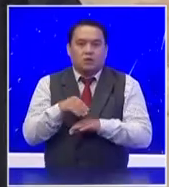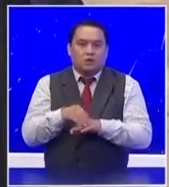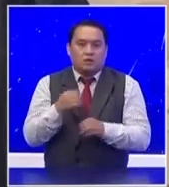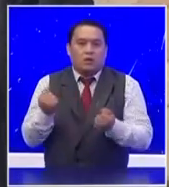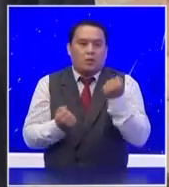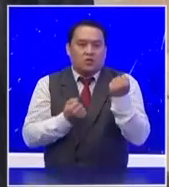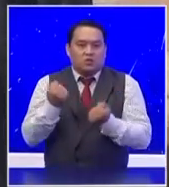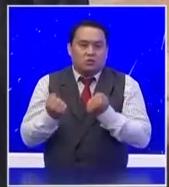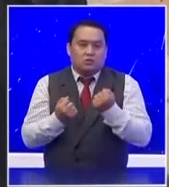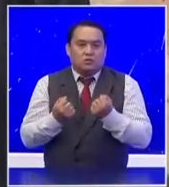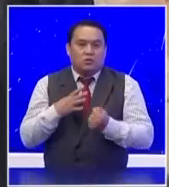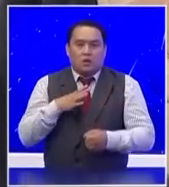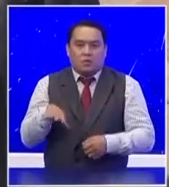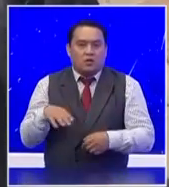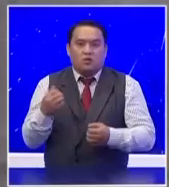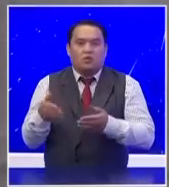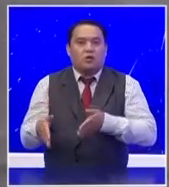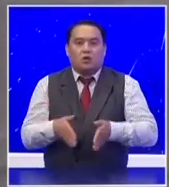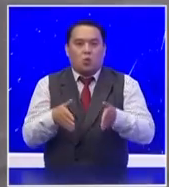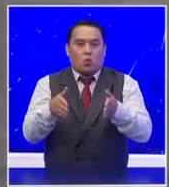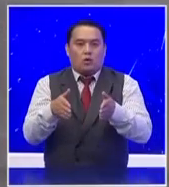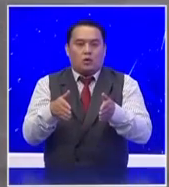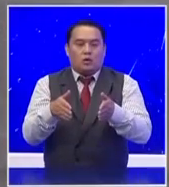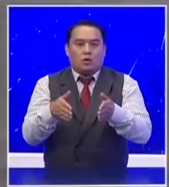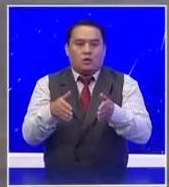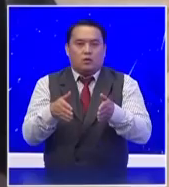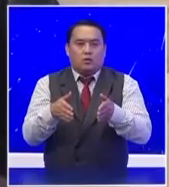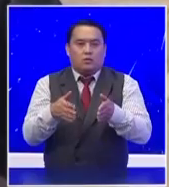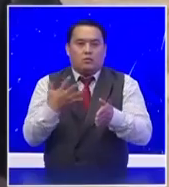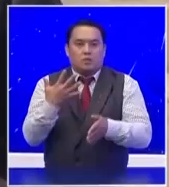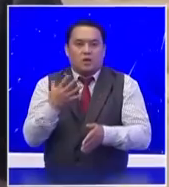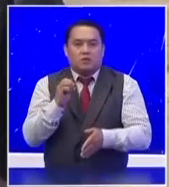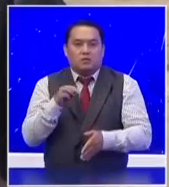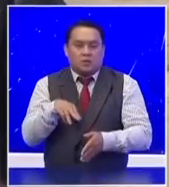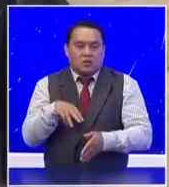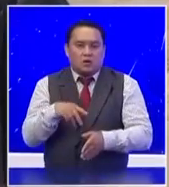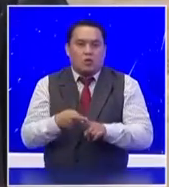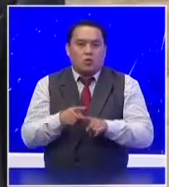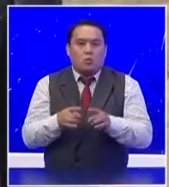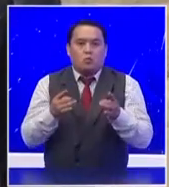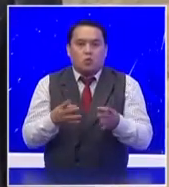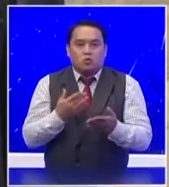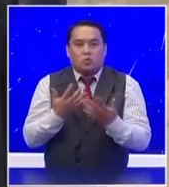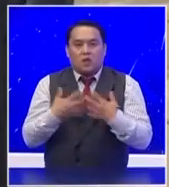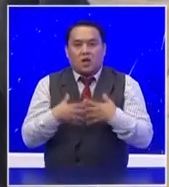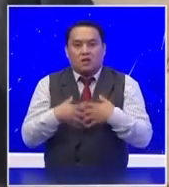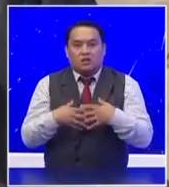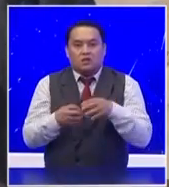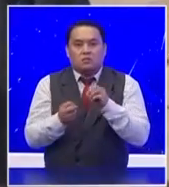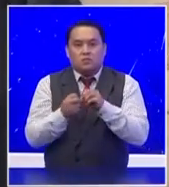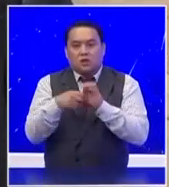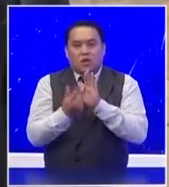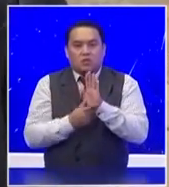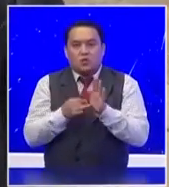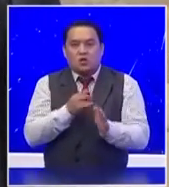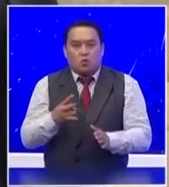Это никогда не было такой дороги у нас здесь, например. 31 миллион это, для этой дороги, это же не деньги же, я так считаю. Потому что я просто приблизительно посчитал, там 17 миллионов только на асфальт